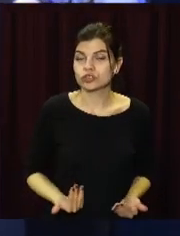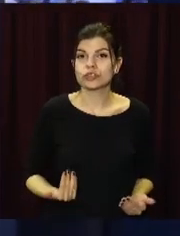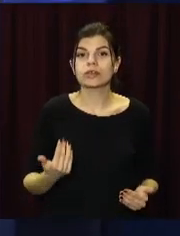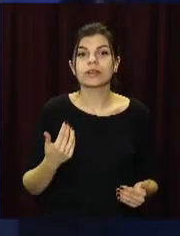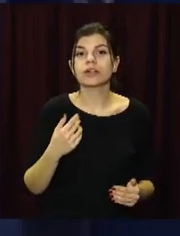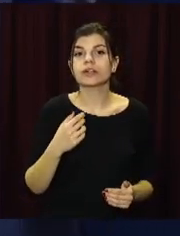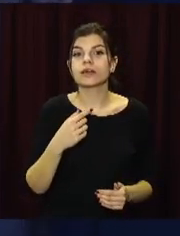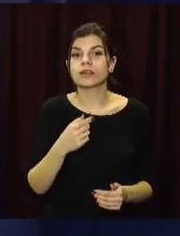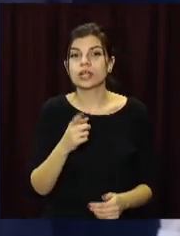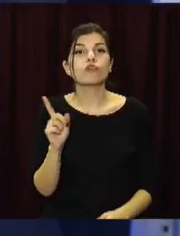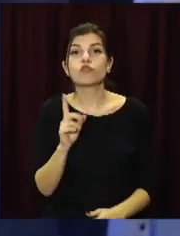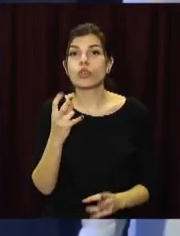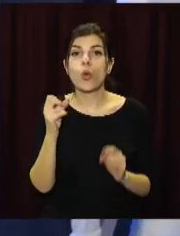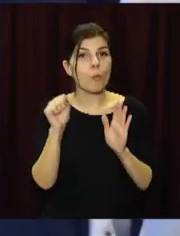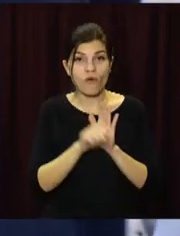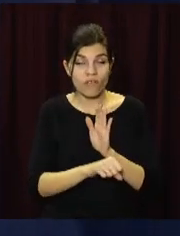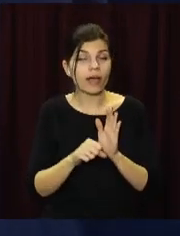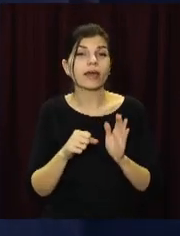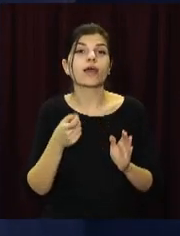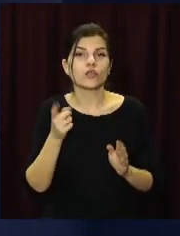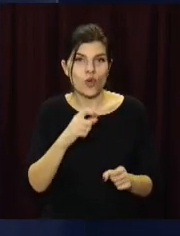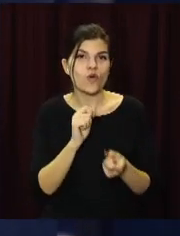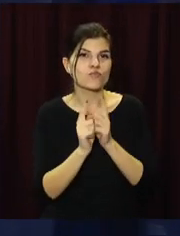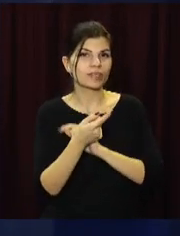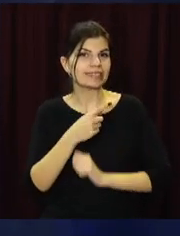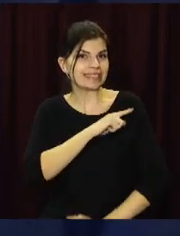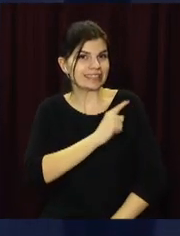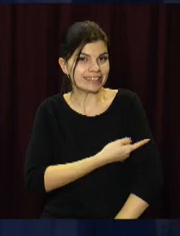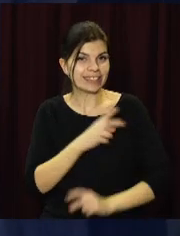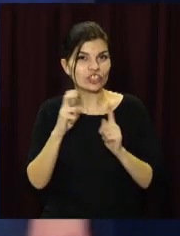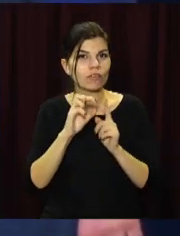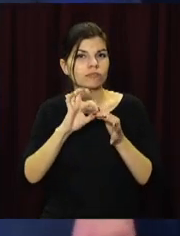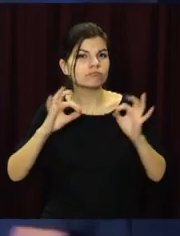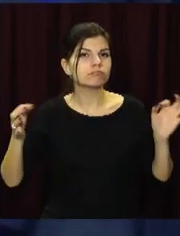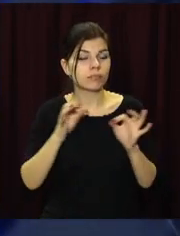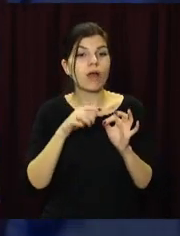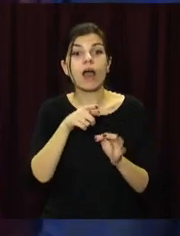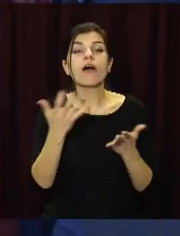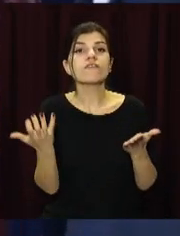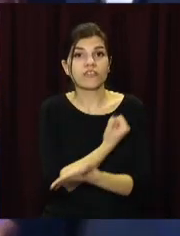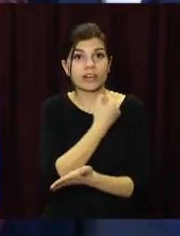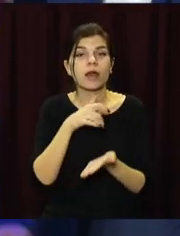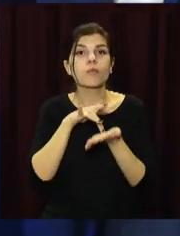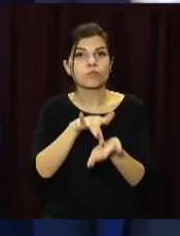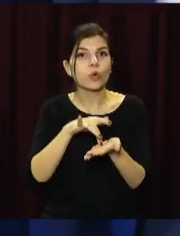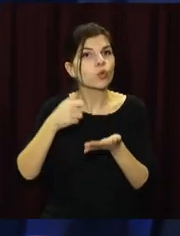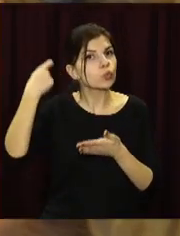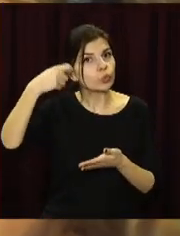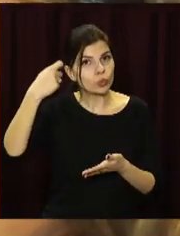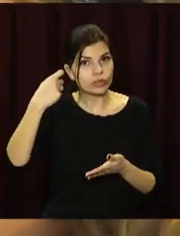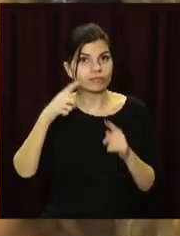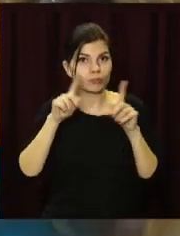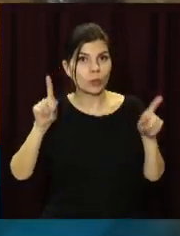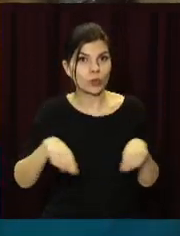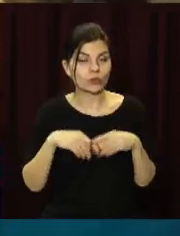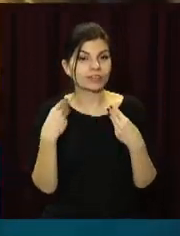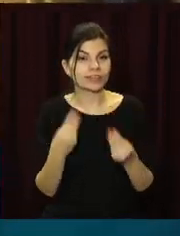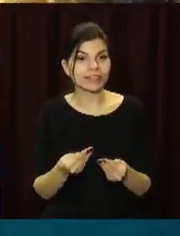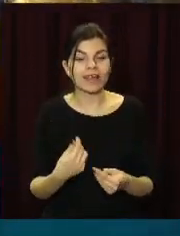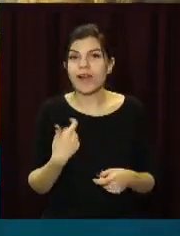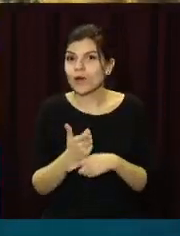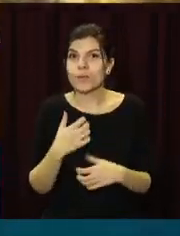не вбиває, робить сильнішим. Крім корони, переможниця отримала головний приз – путівку на відпочинок до Туреччини. Я